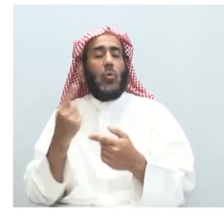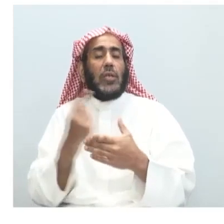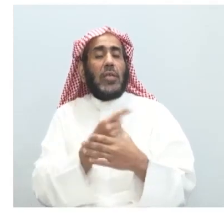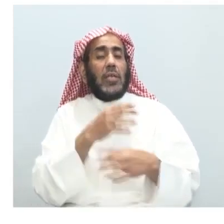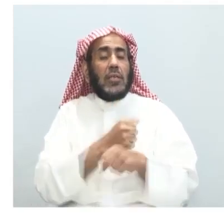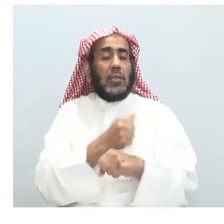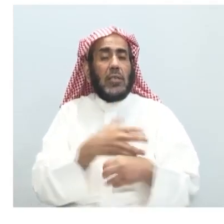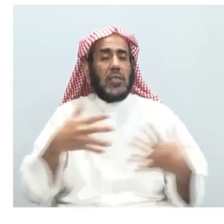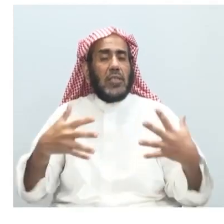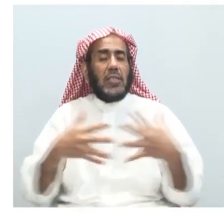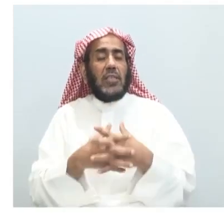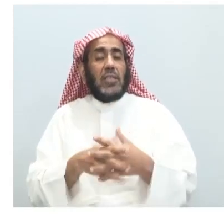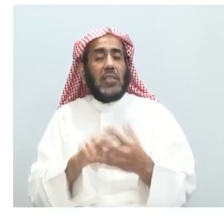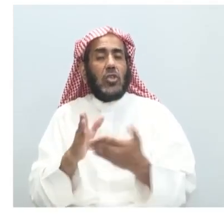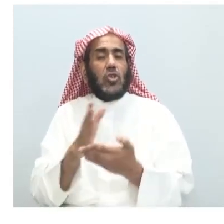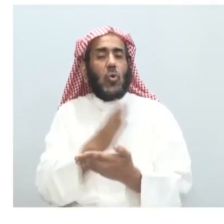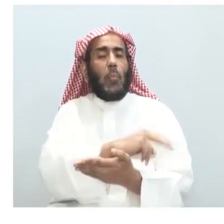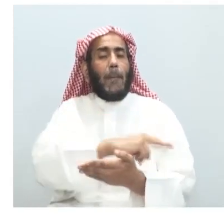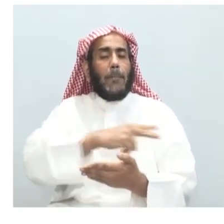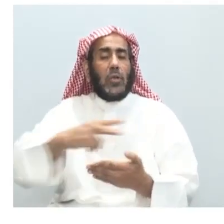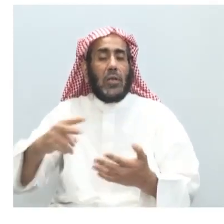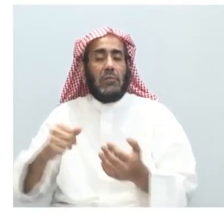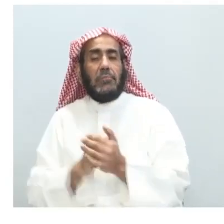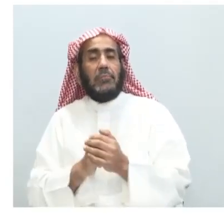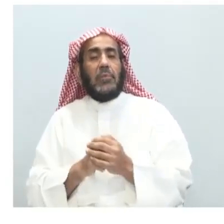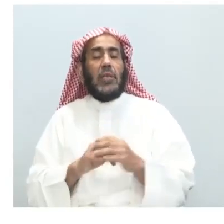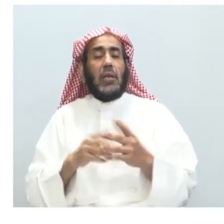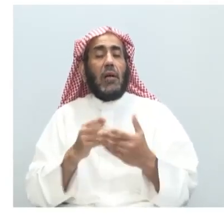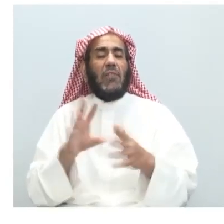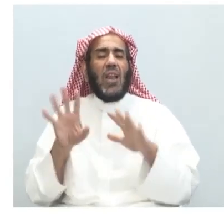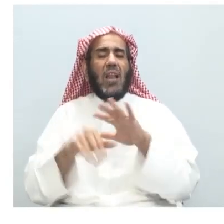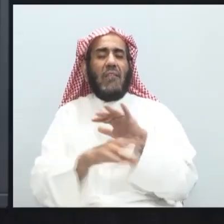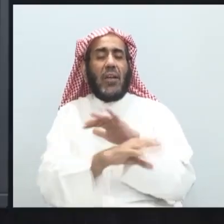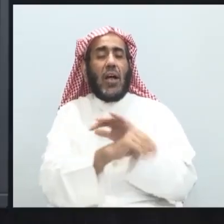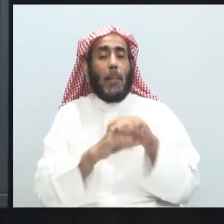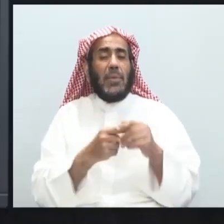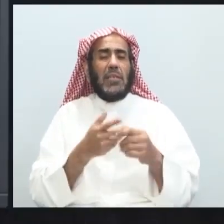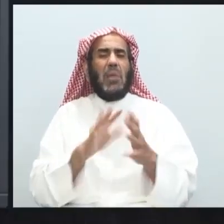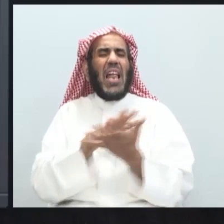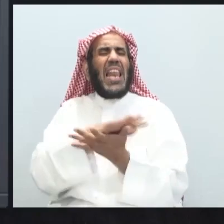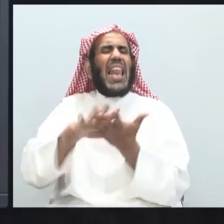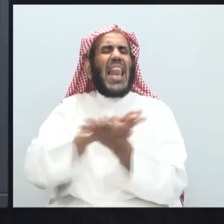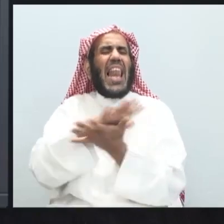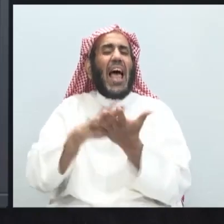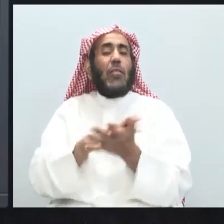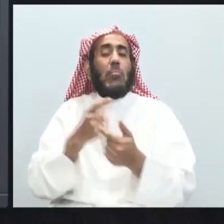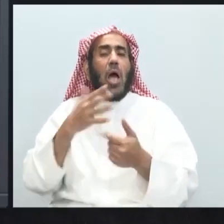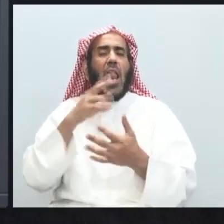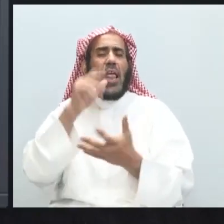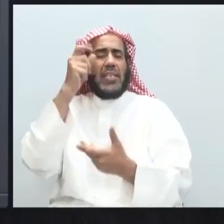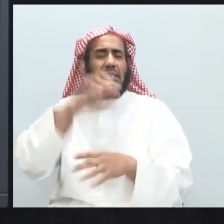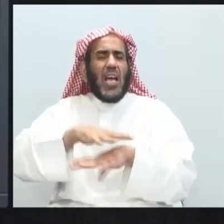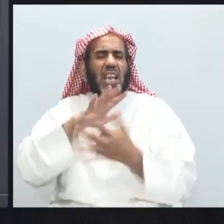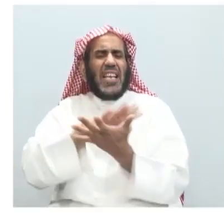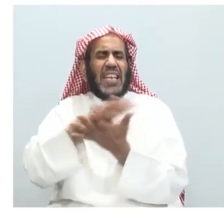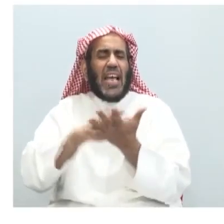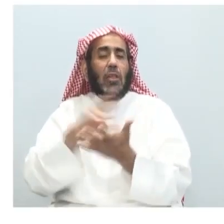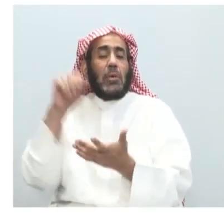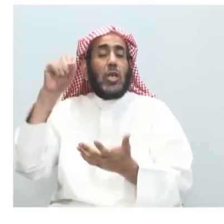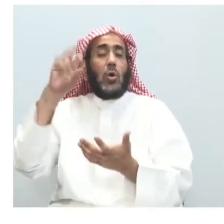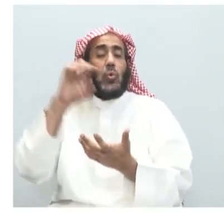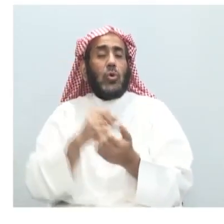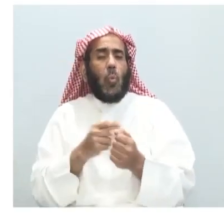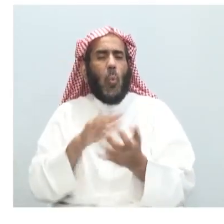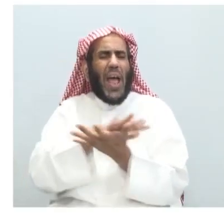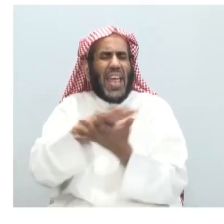معا تتجه في اتجاهات مختلفه في الفراغ بالنسبه للحظم الانسان يهضم الجليكوجين